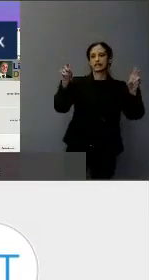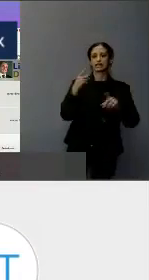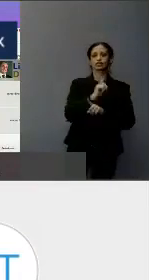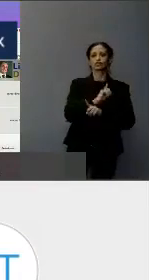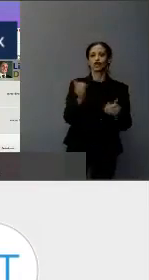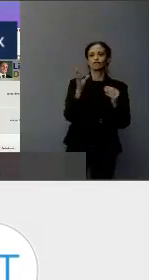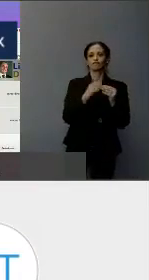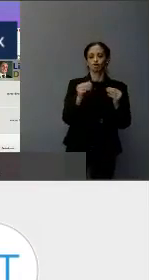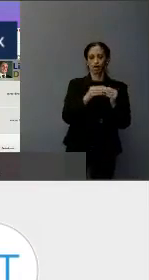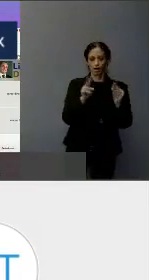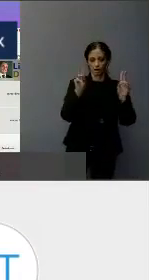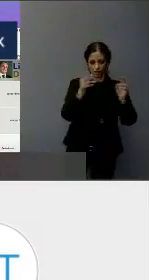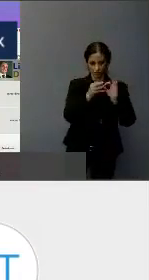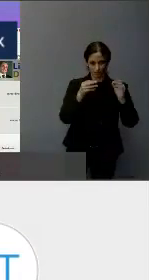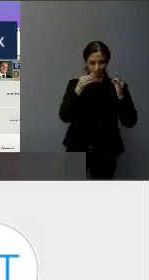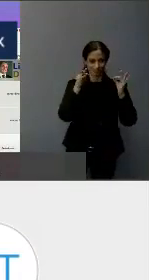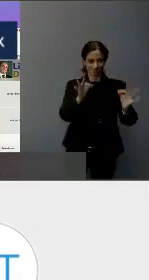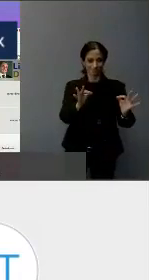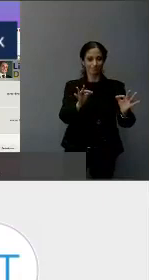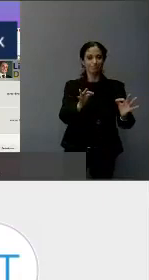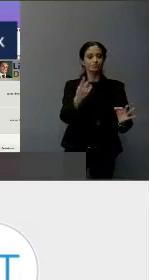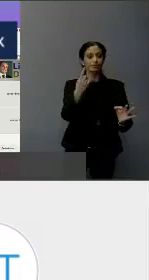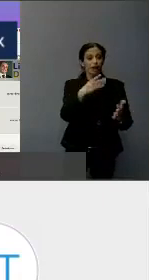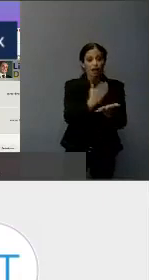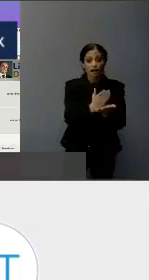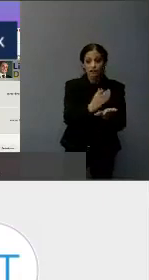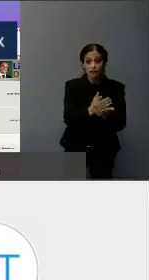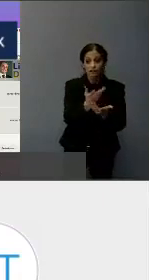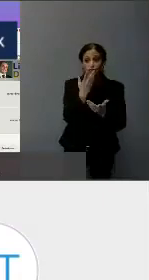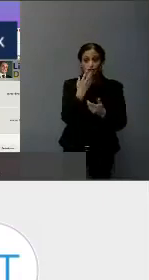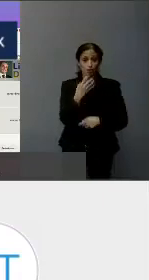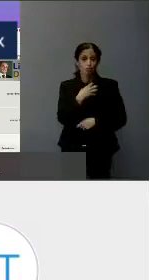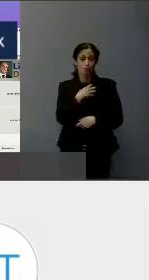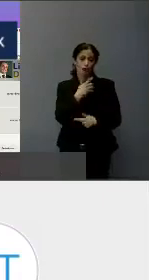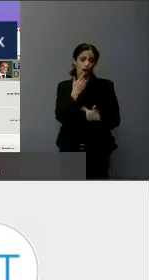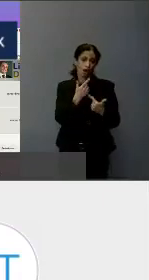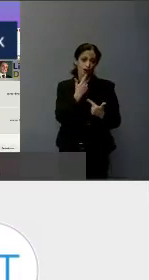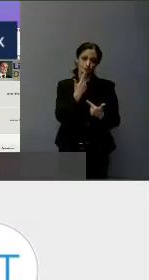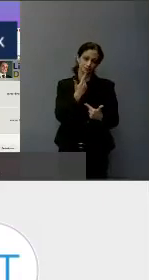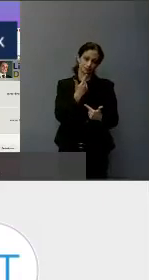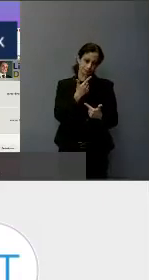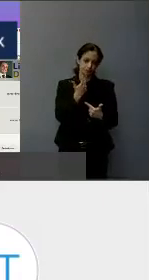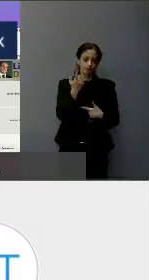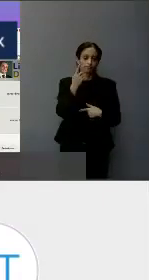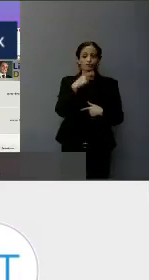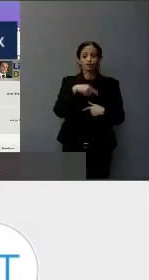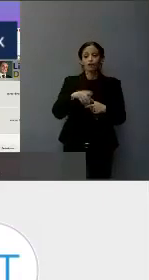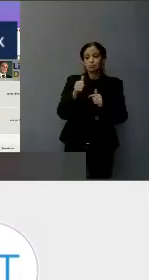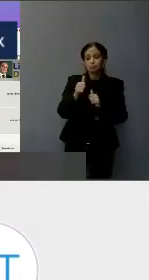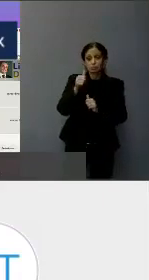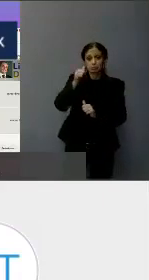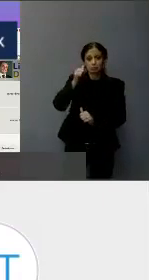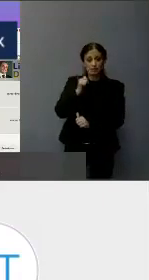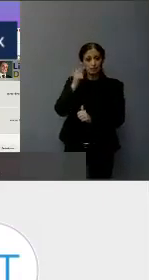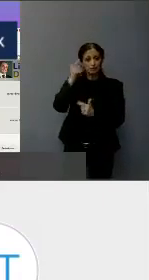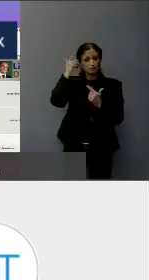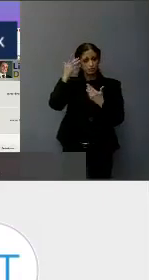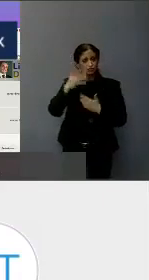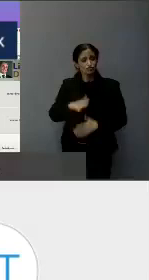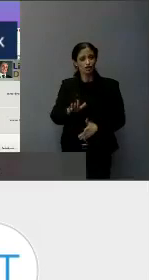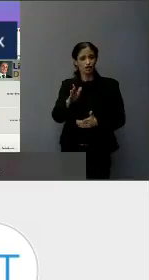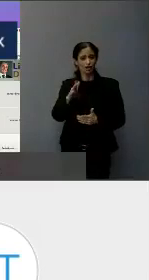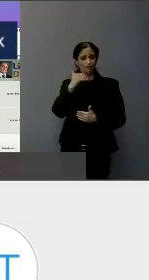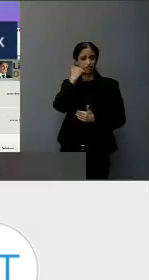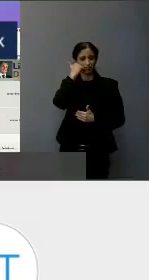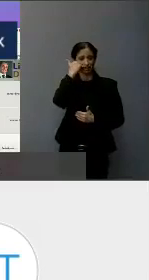fare e oggi si vengono fare questa morale dopo aver vergognosamente fatto vocale votare ogni